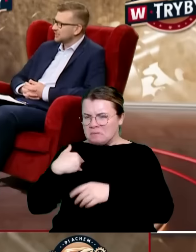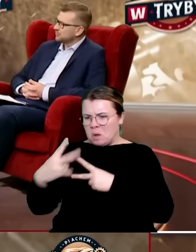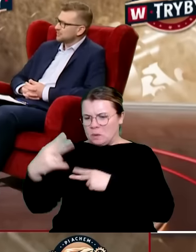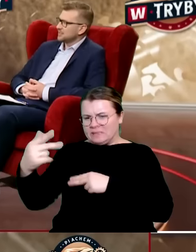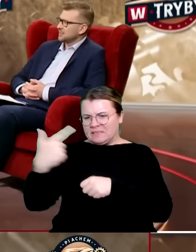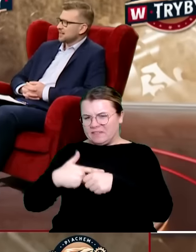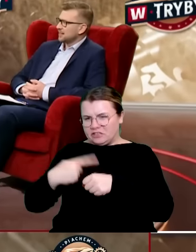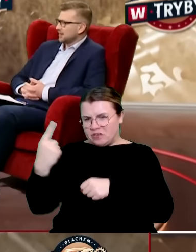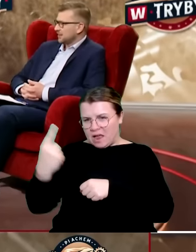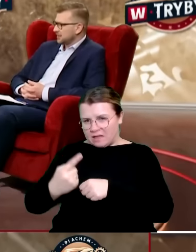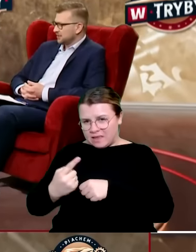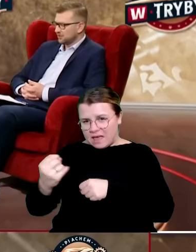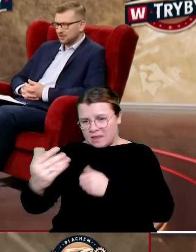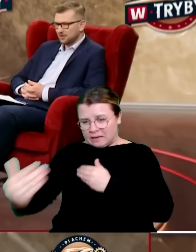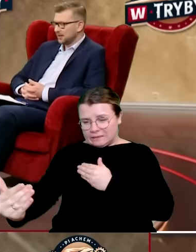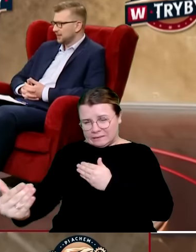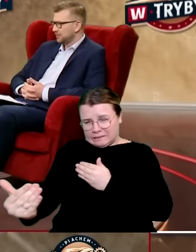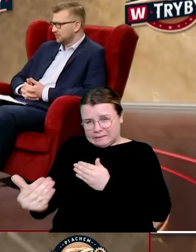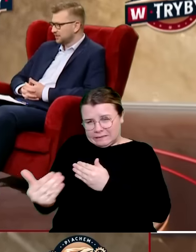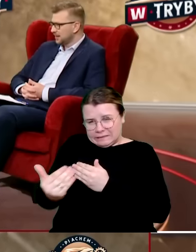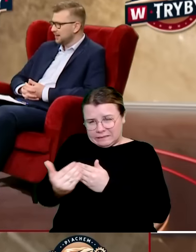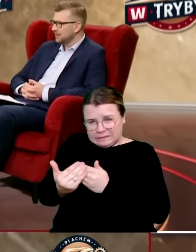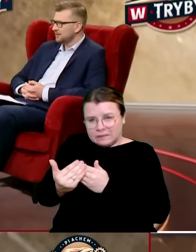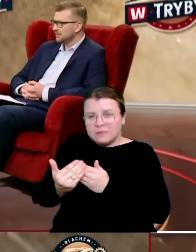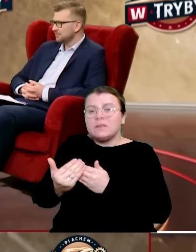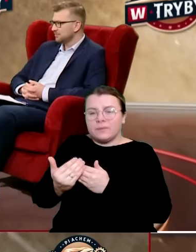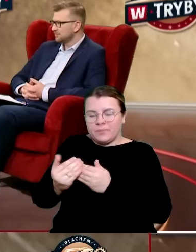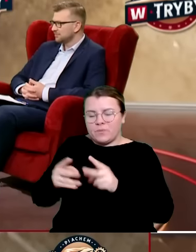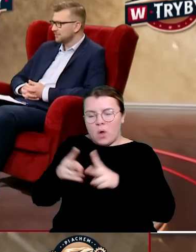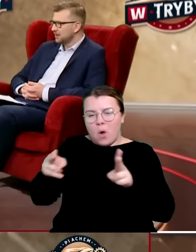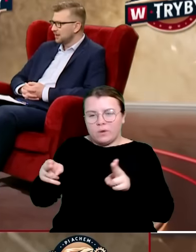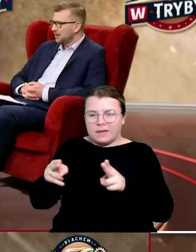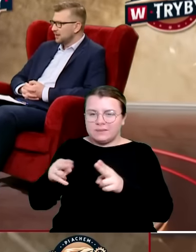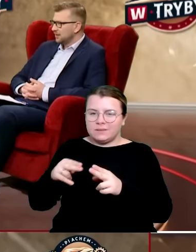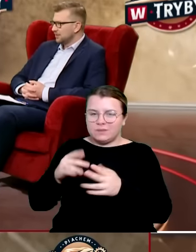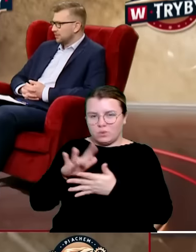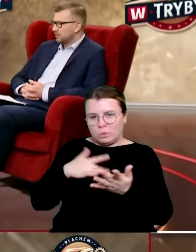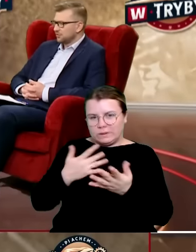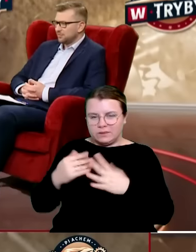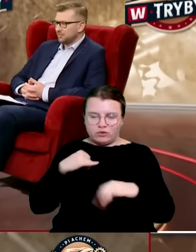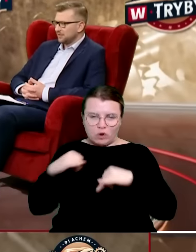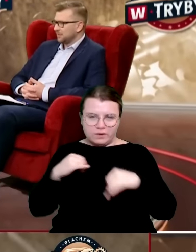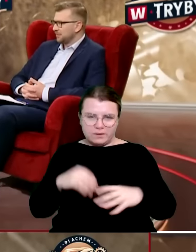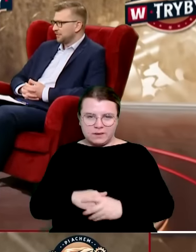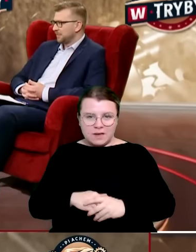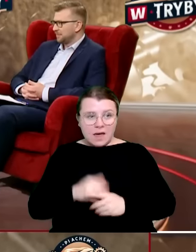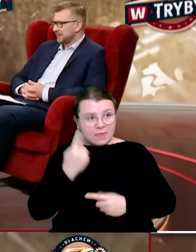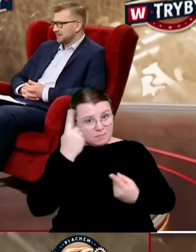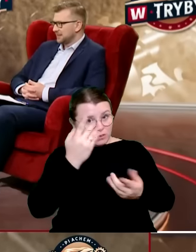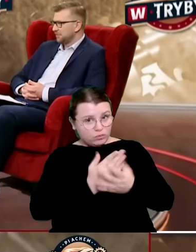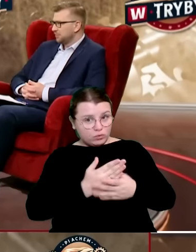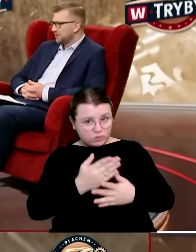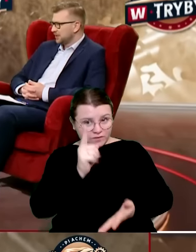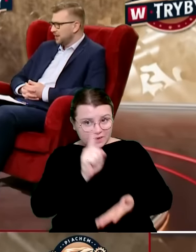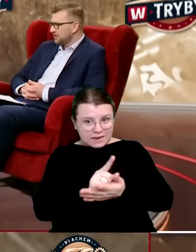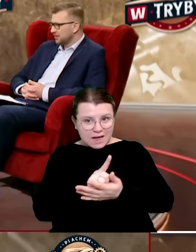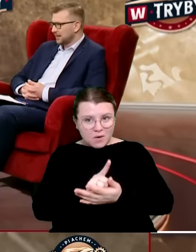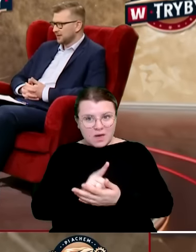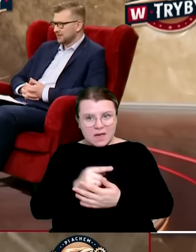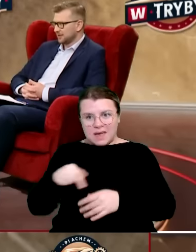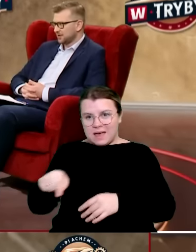czasu rządzenia koalicji Donalda Tuska. Myślisz, że pan prezes nowy już wygrał? Nie, no to już to pan prezes, tam ilu